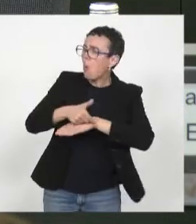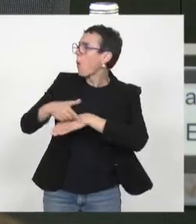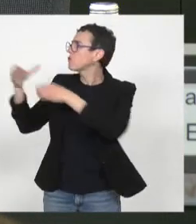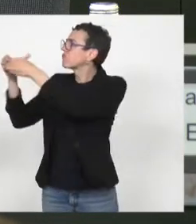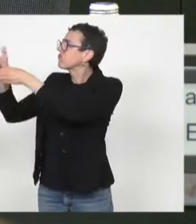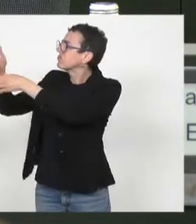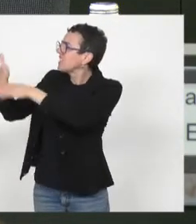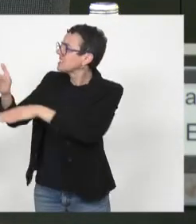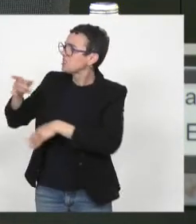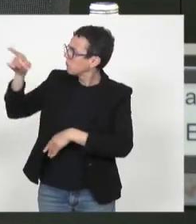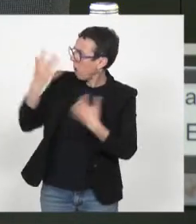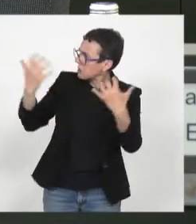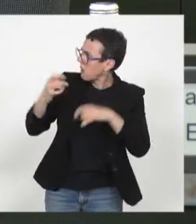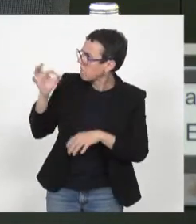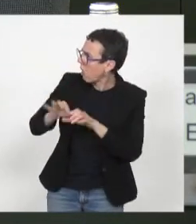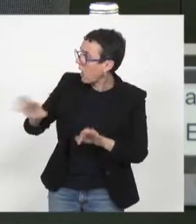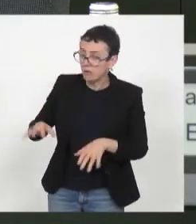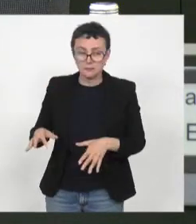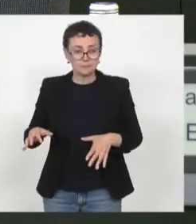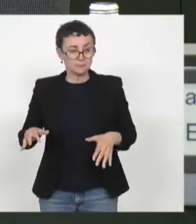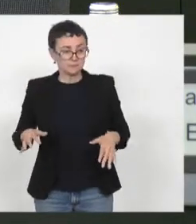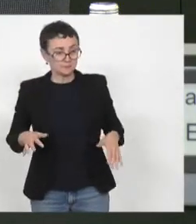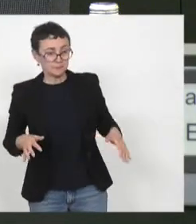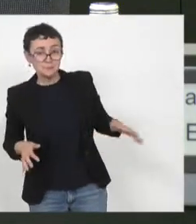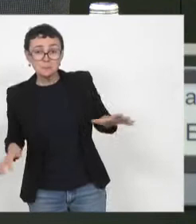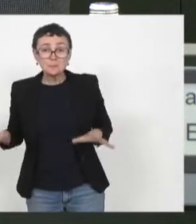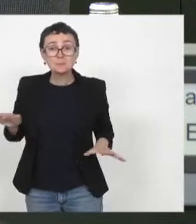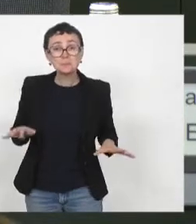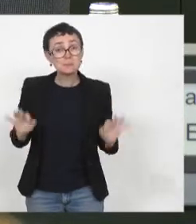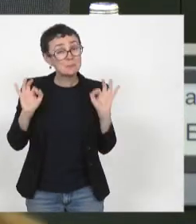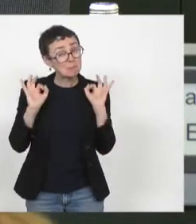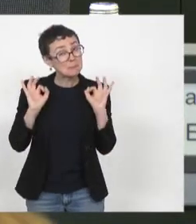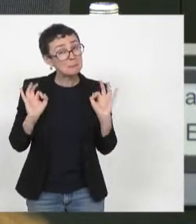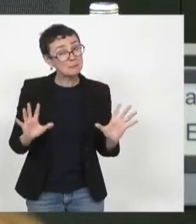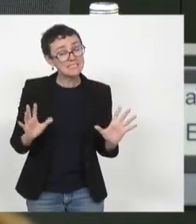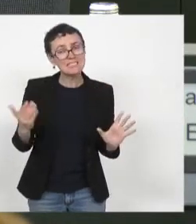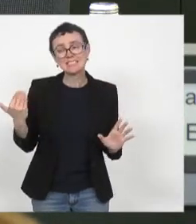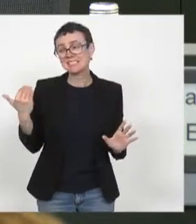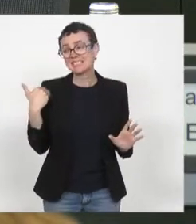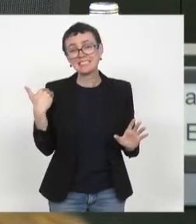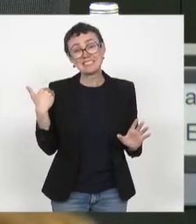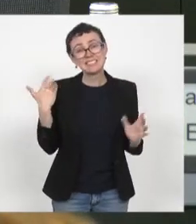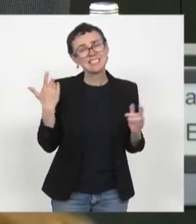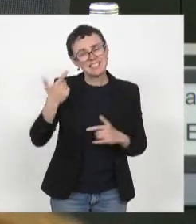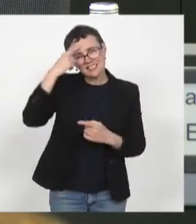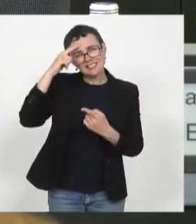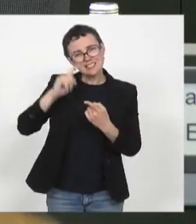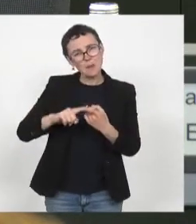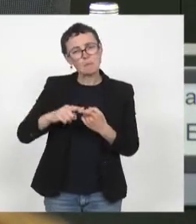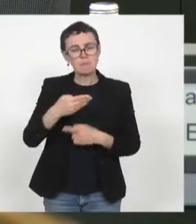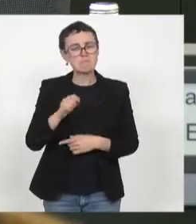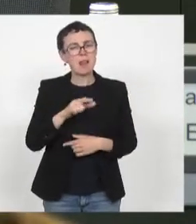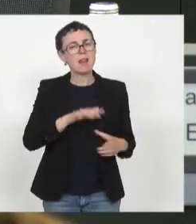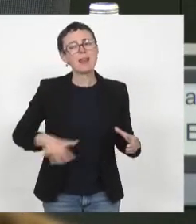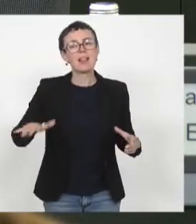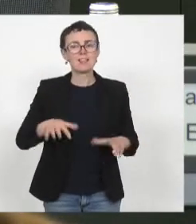précédente intervention, lors de notre dernier conseil métropolitain, nous n'avons pu débattre en public à 188 conseillers sur l'avis de notre métropole